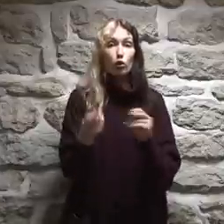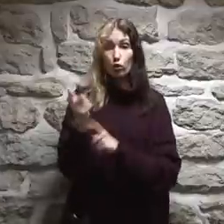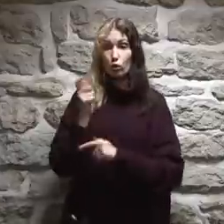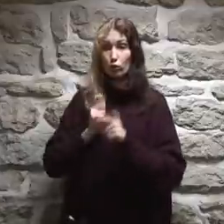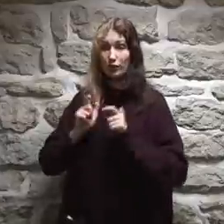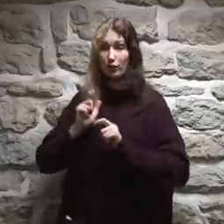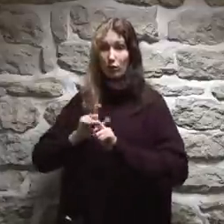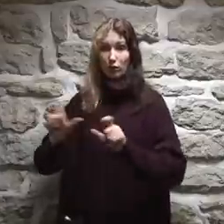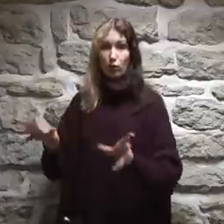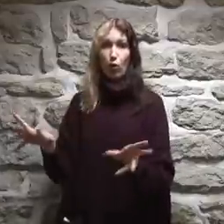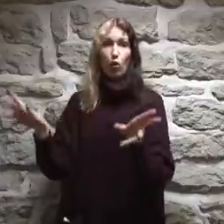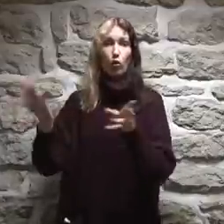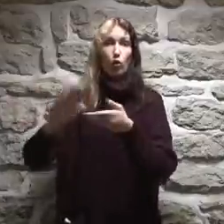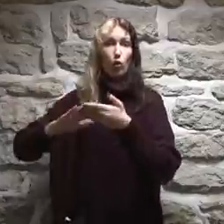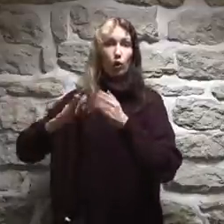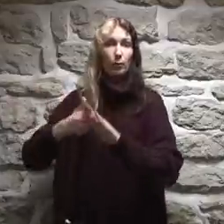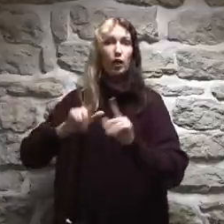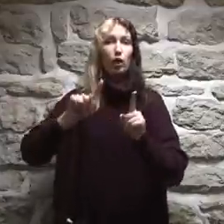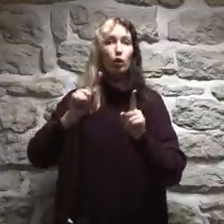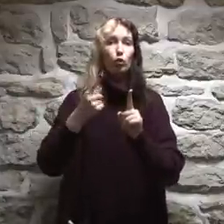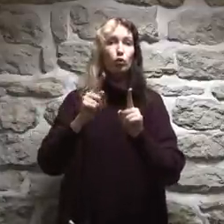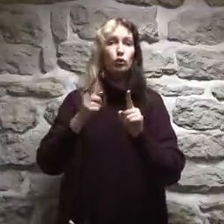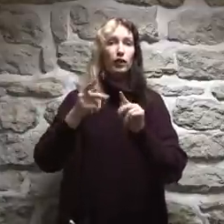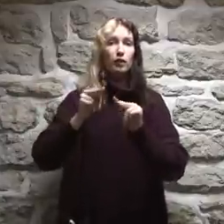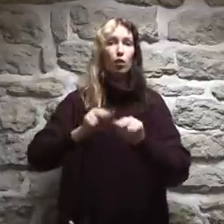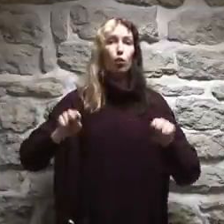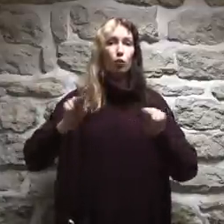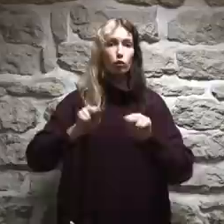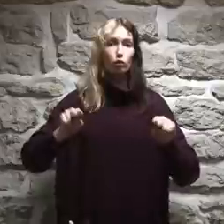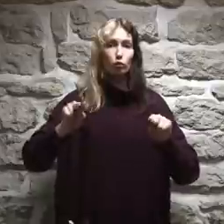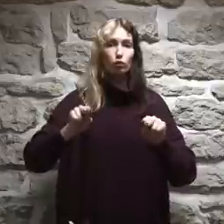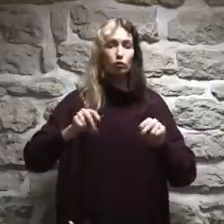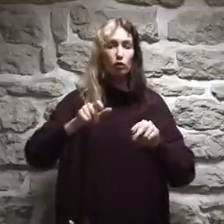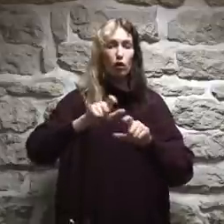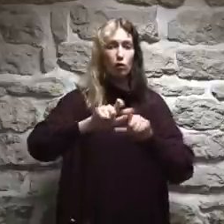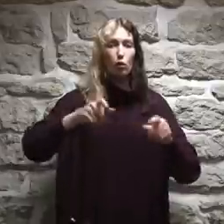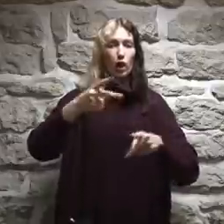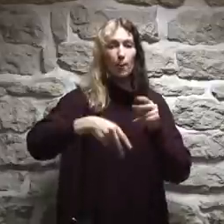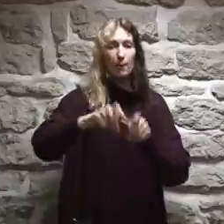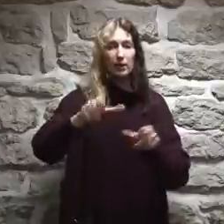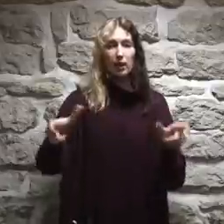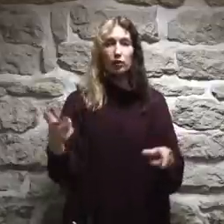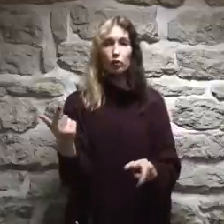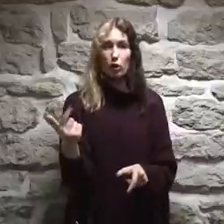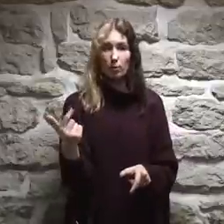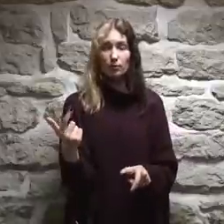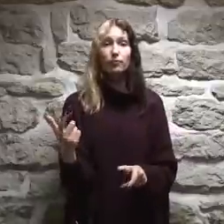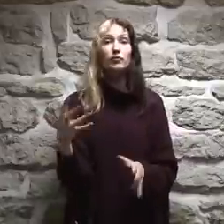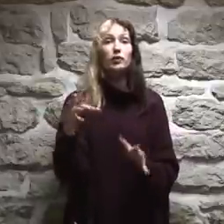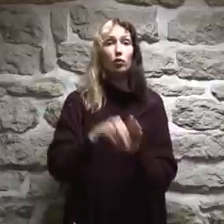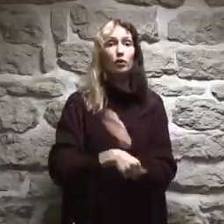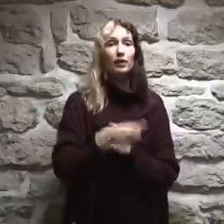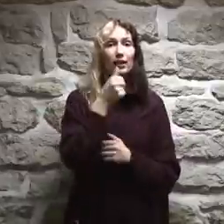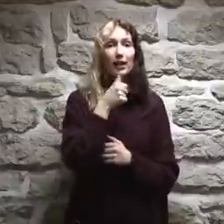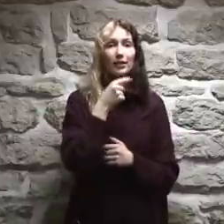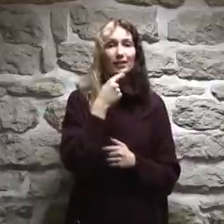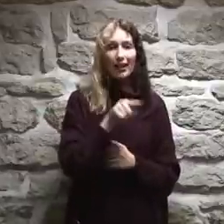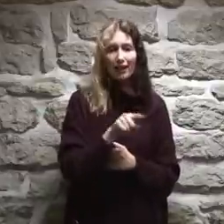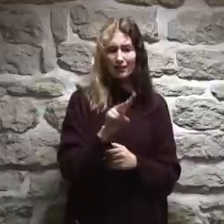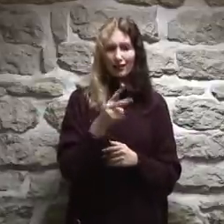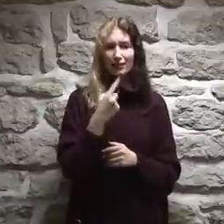kokku lepitud, et 11 kursust tuleb koolilõpetajatele. Seal hulgas ka eesti keel teise keelena